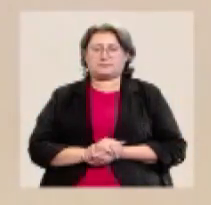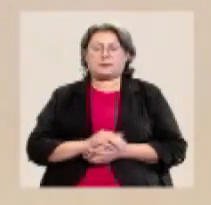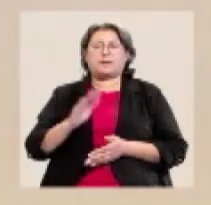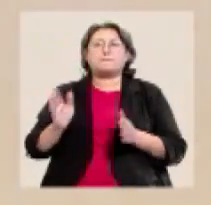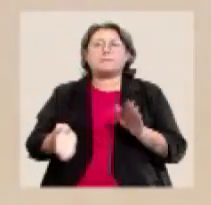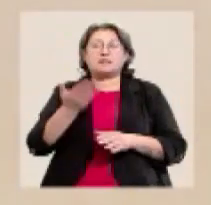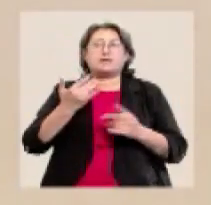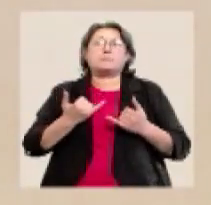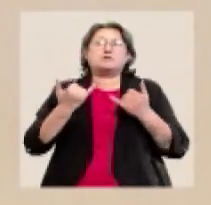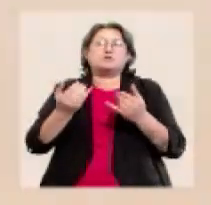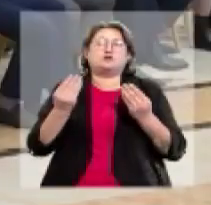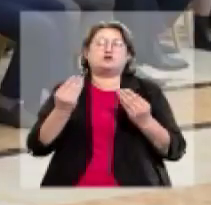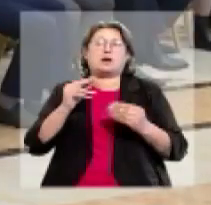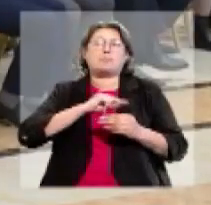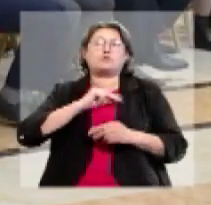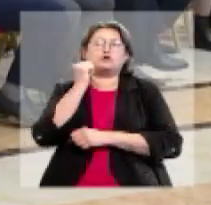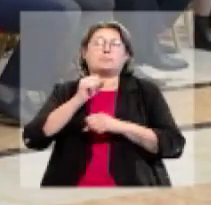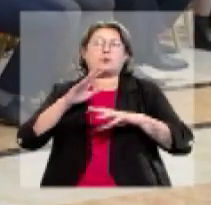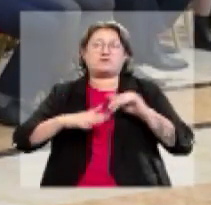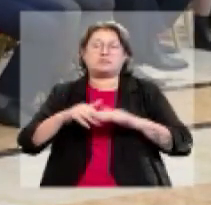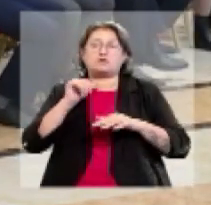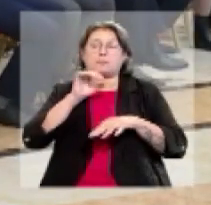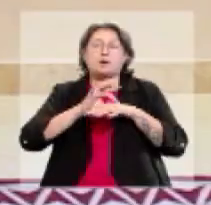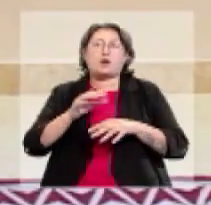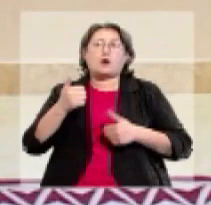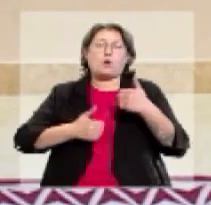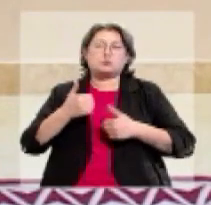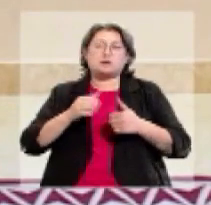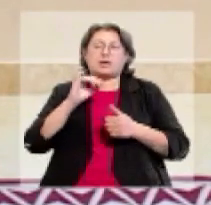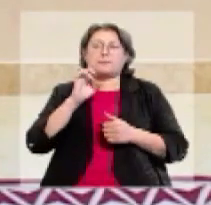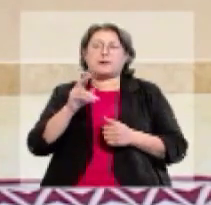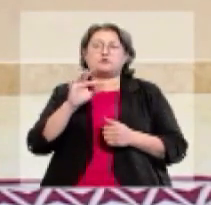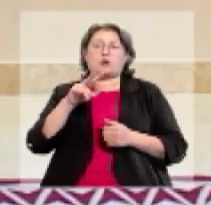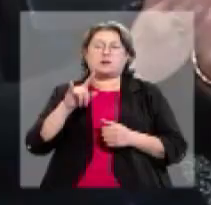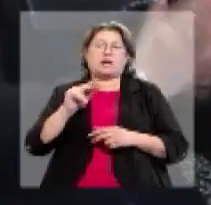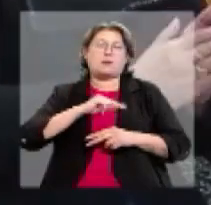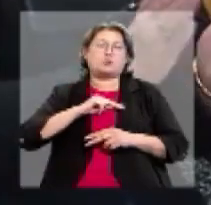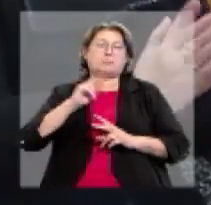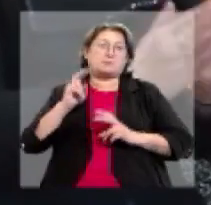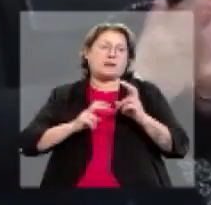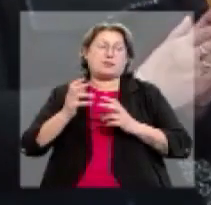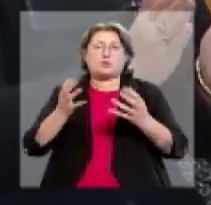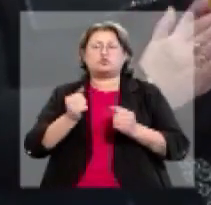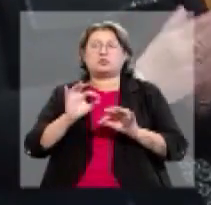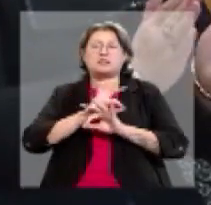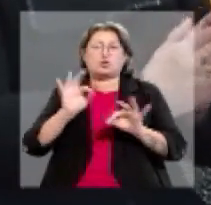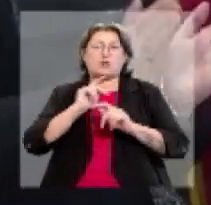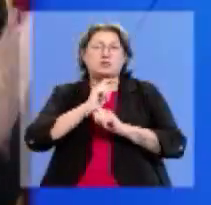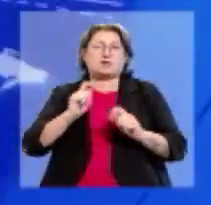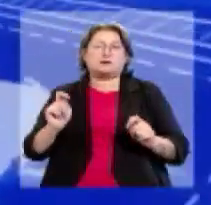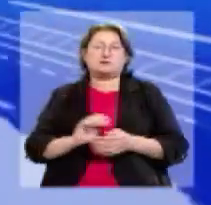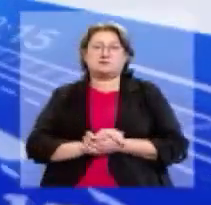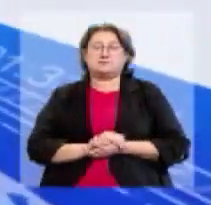Поднять престиж рабочих профессий. В Костанае прошел региональный этап конкурса «Енбек-Жолы». Работники предприятий получили достойные